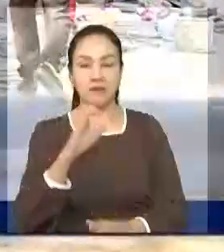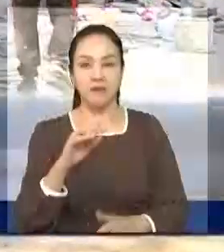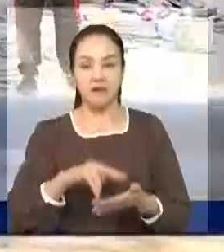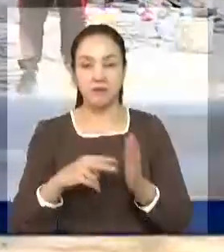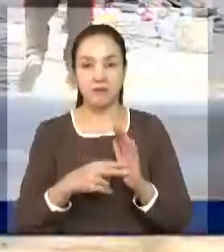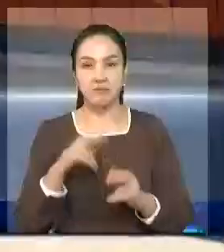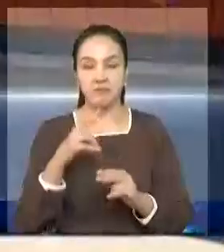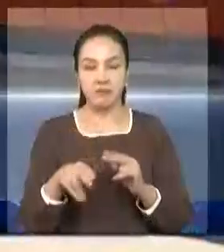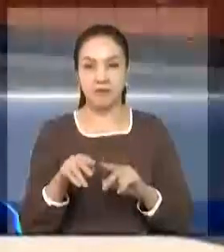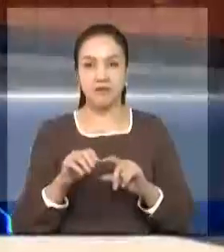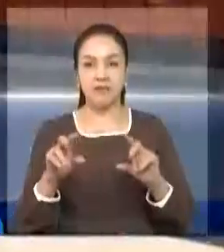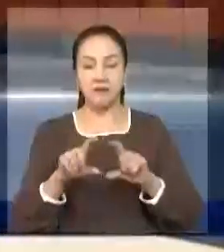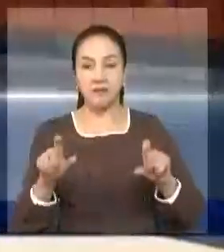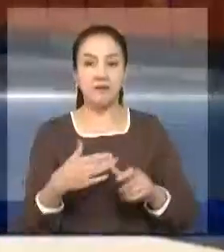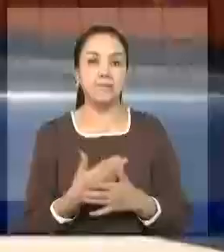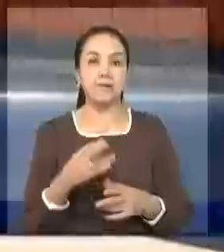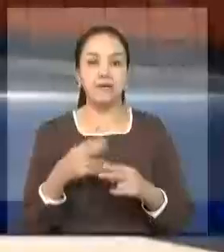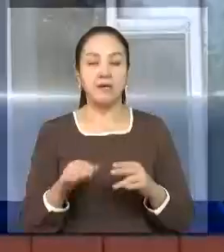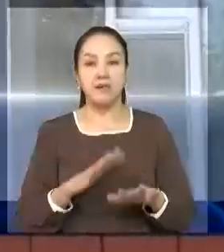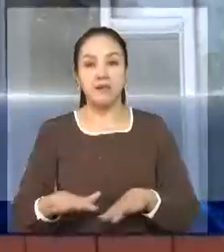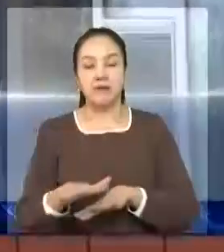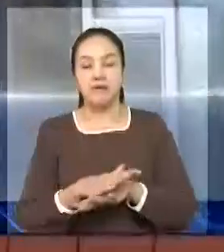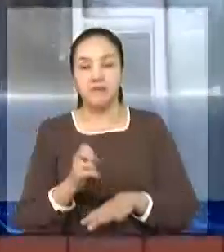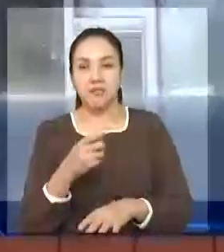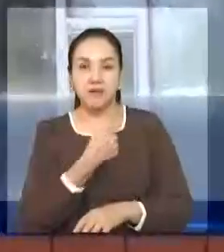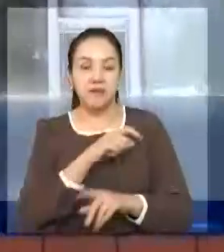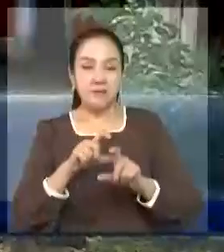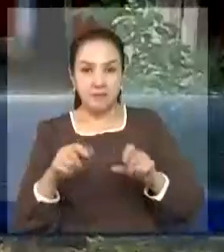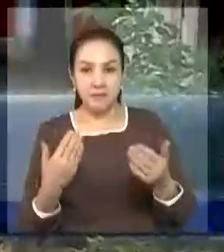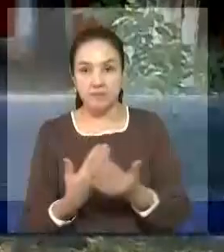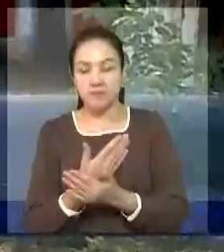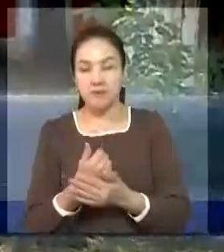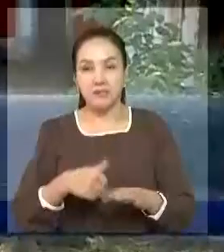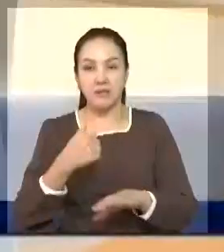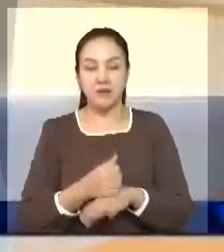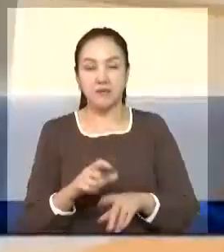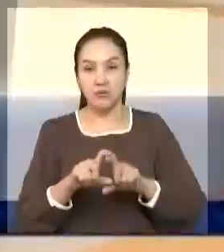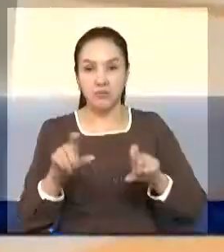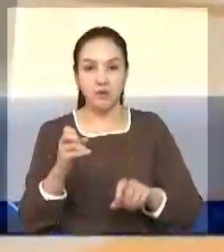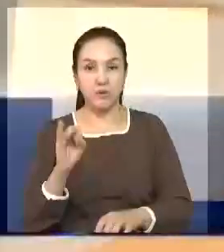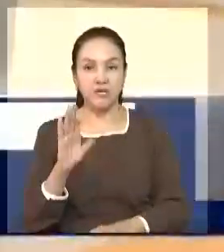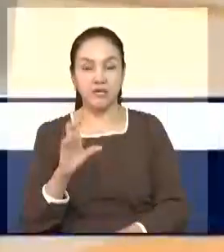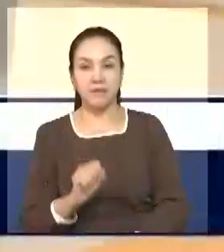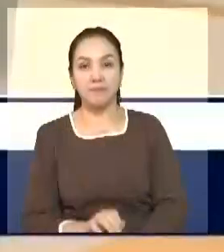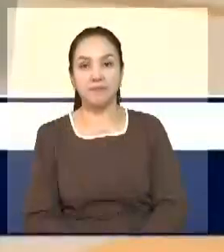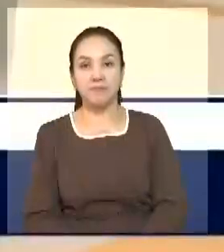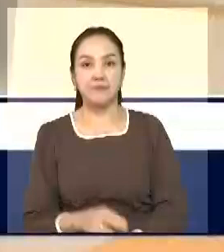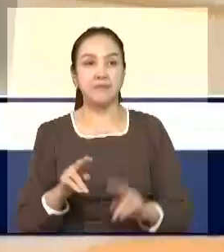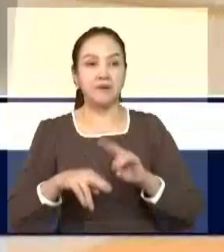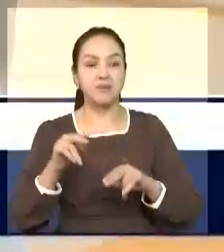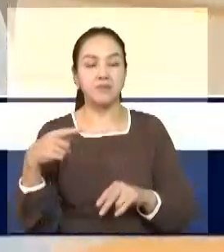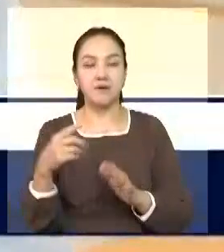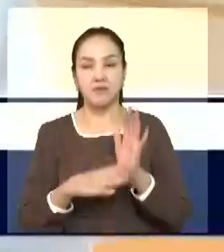планируем сдать объект. Завершено благоустройство двора больницы, фасада здания и обновление главного корпуса. Блока было построено в 1975